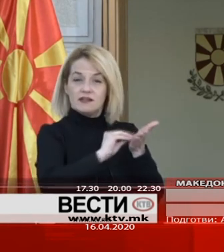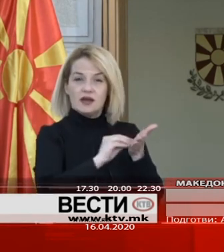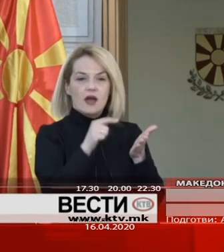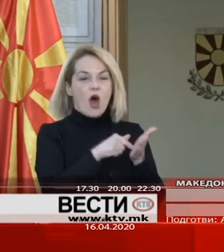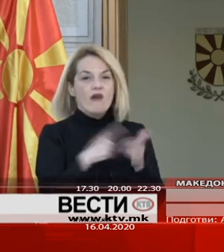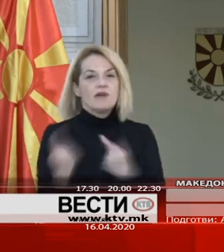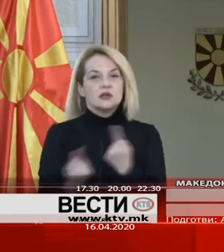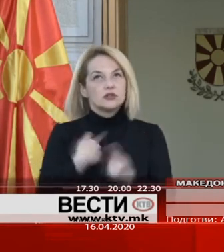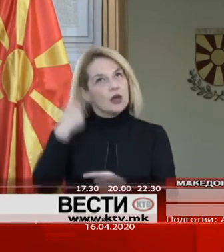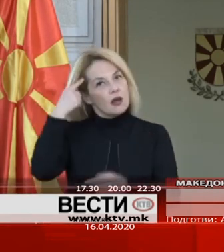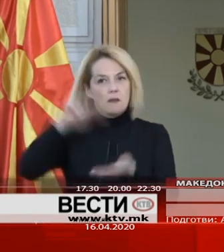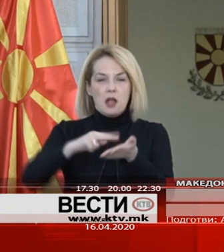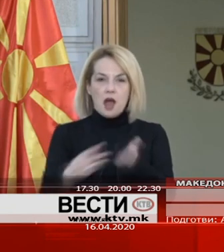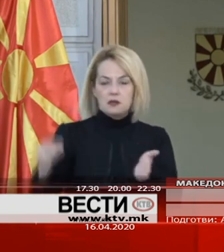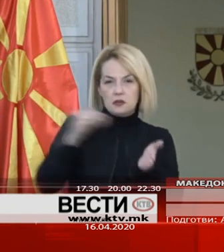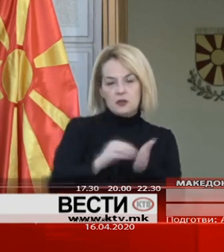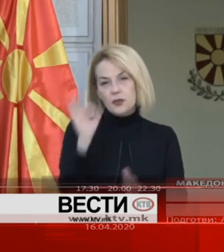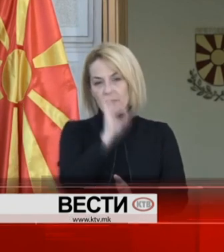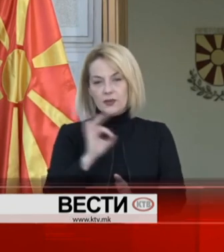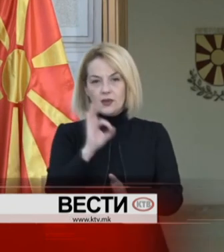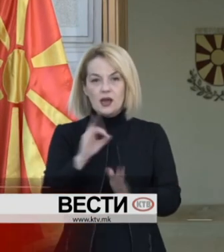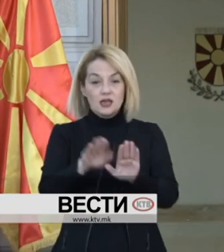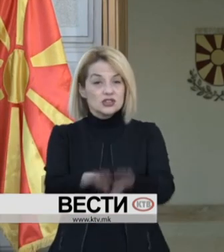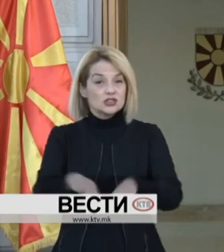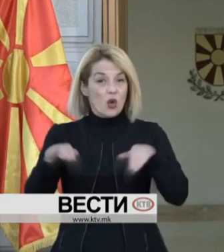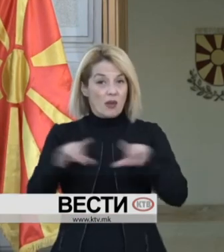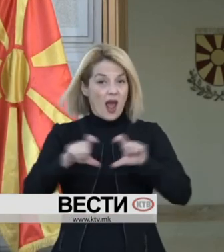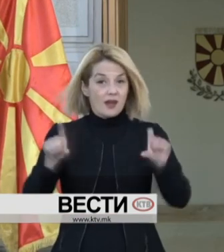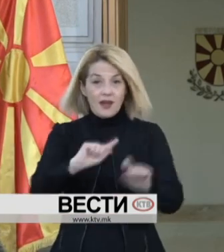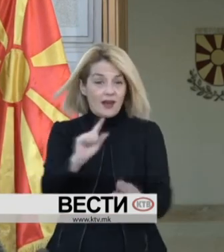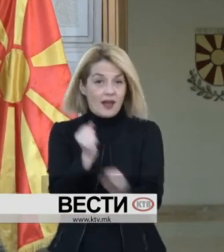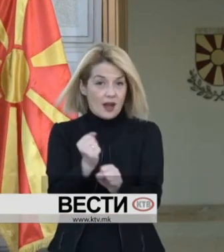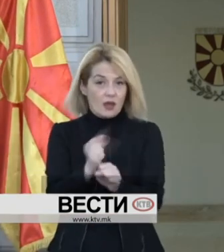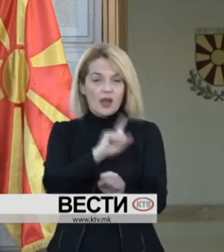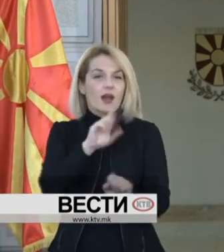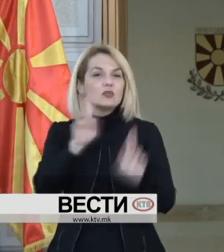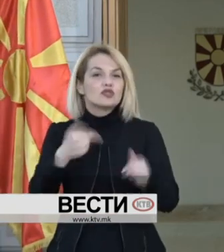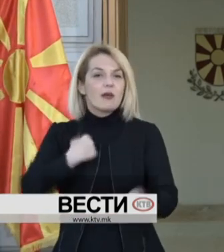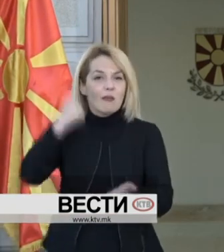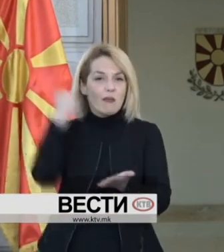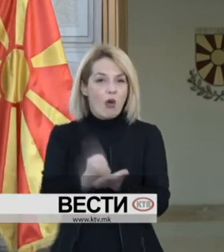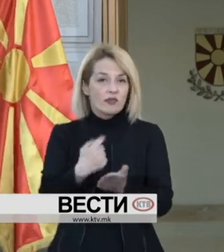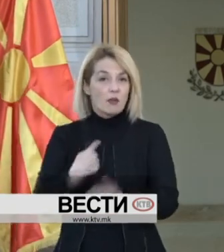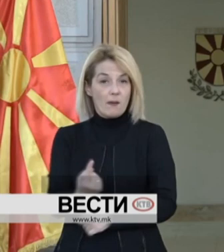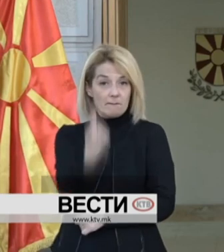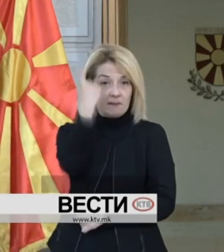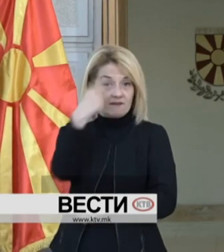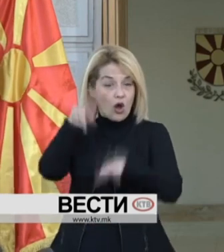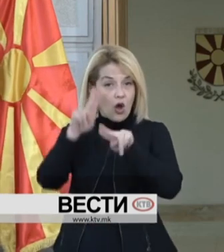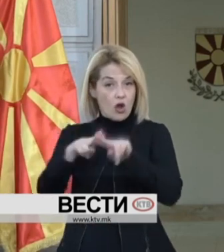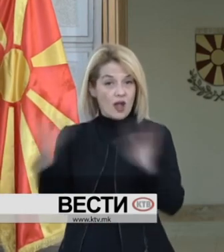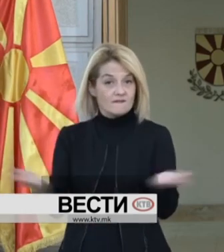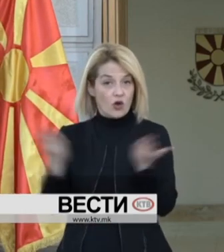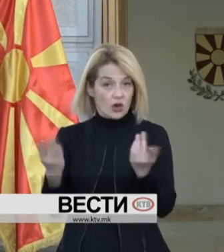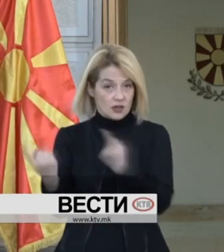предвидено ваква ситуација. Собранието да не работи и да не може да ја потврди мојата прва одлука за воредната